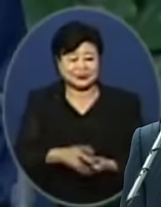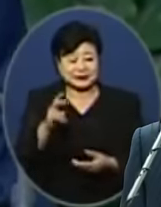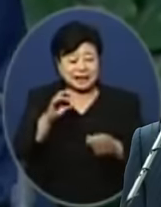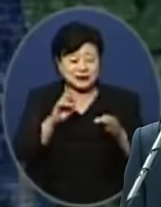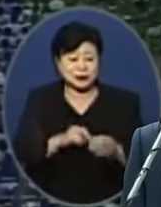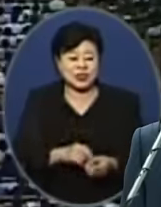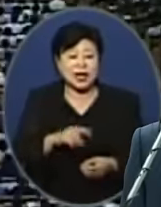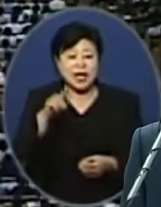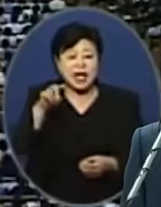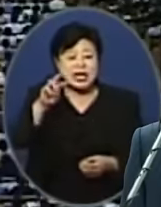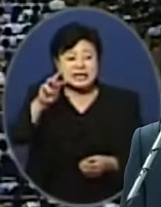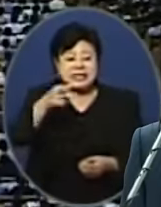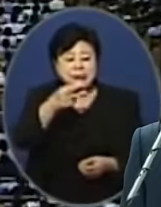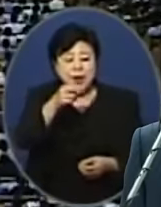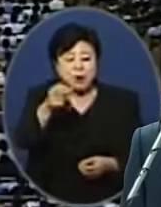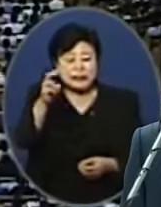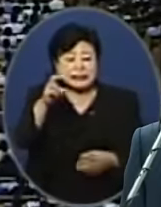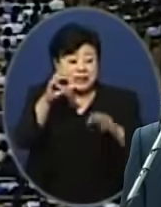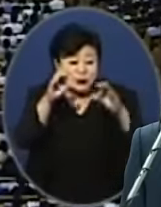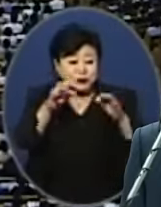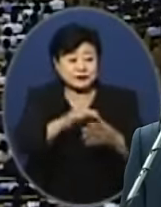찬송가 305장 부르십시다.